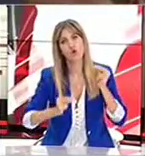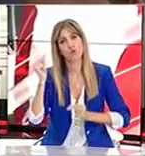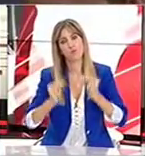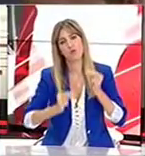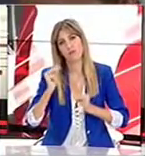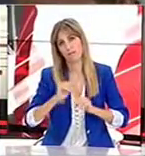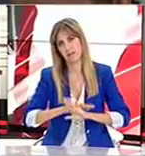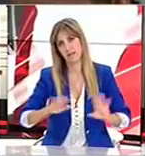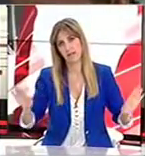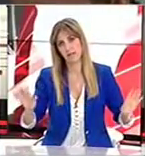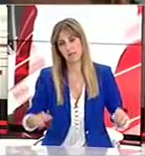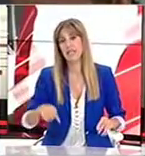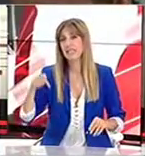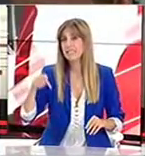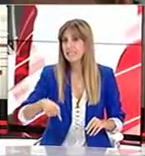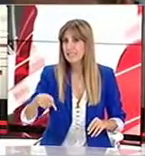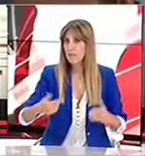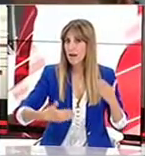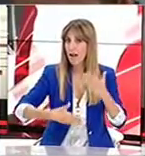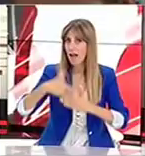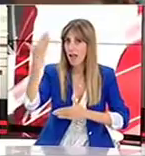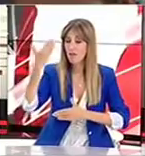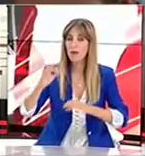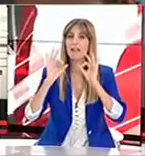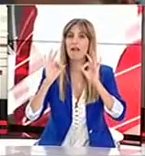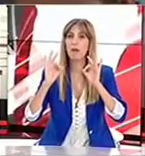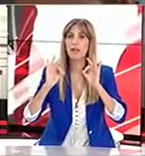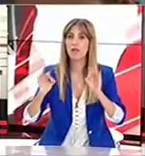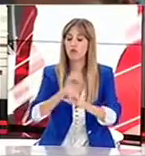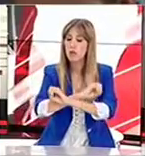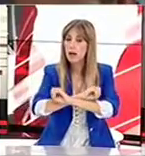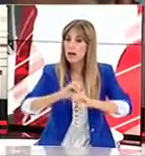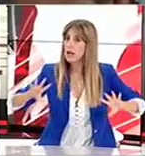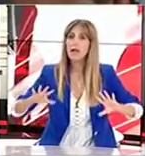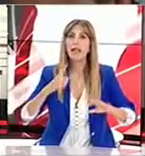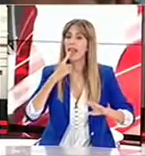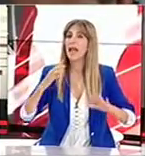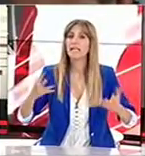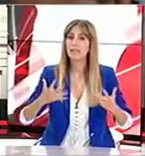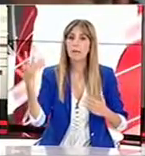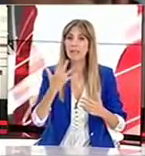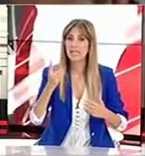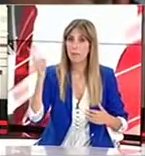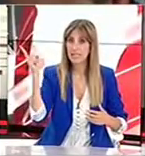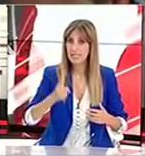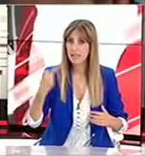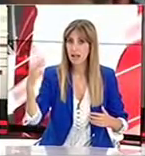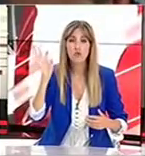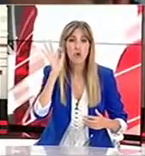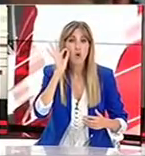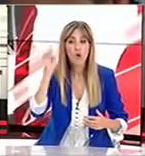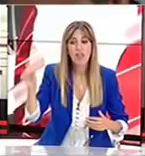πρώτη μέρα, που λέει ότι το 55% των Θεσσαλονικαίων δεν θεωρούν ότι σε αυτό το